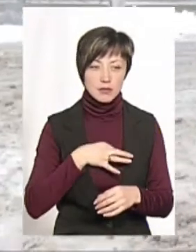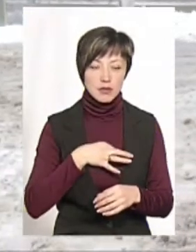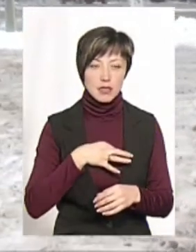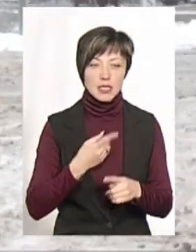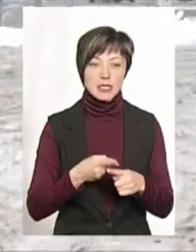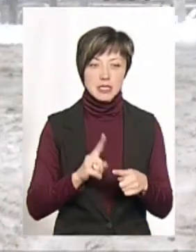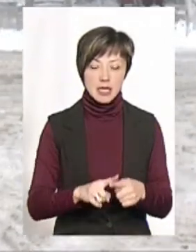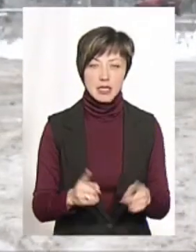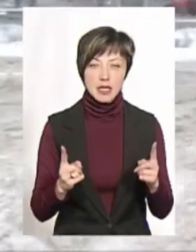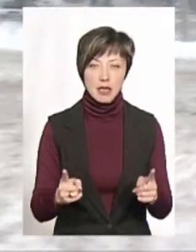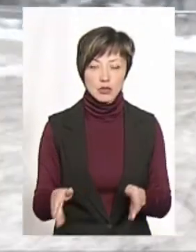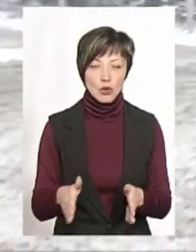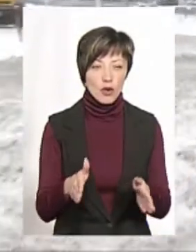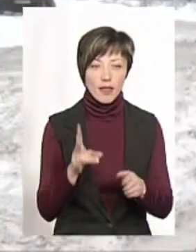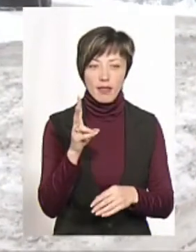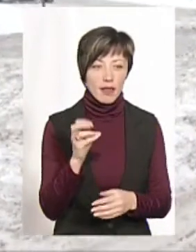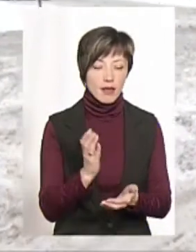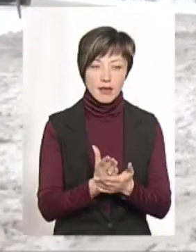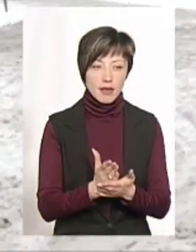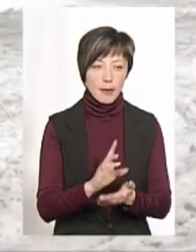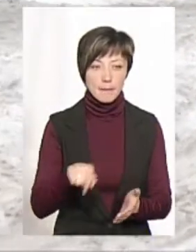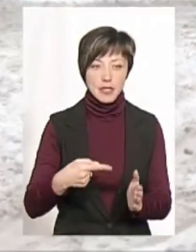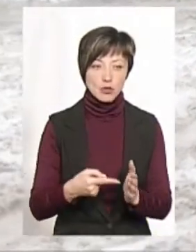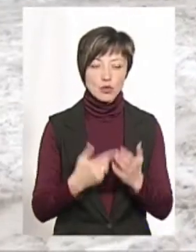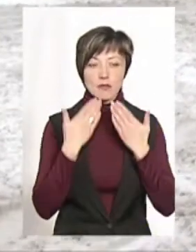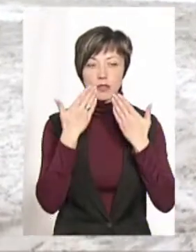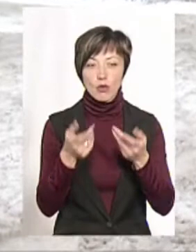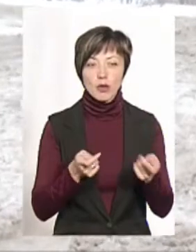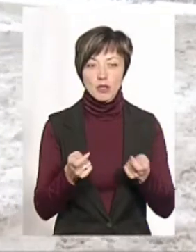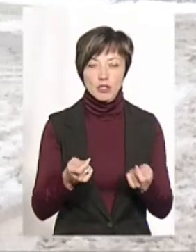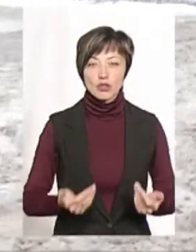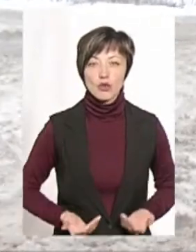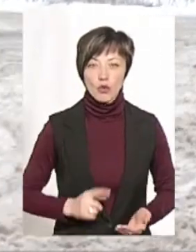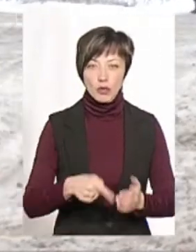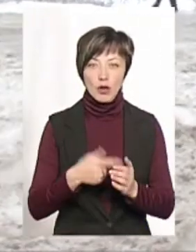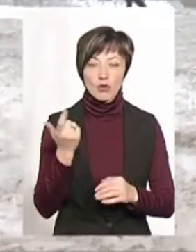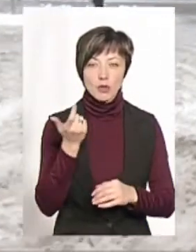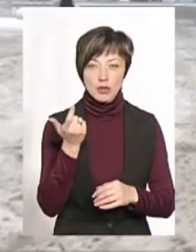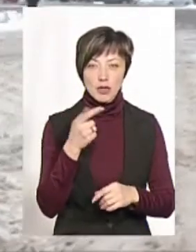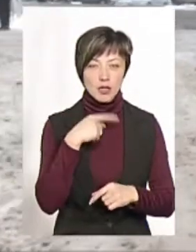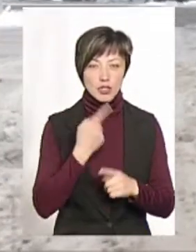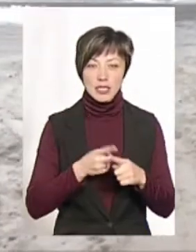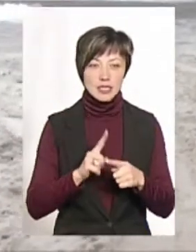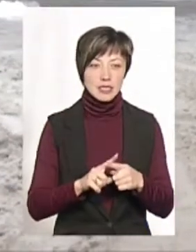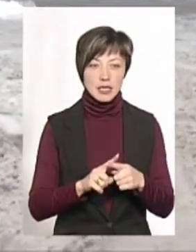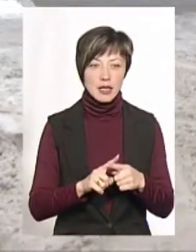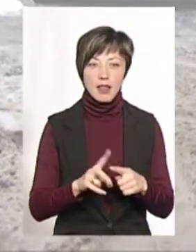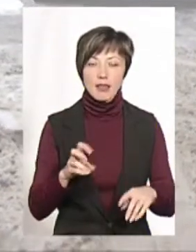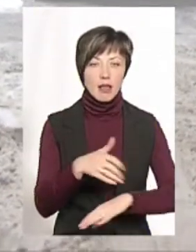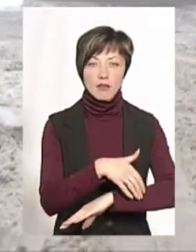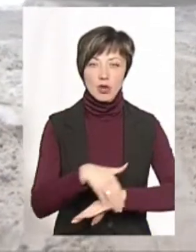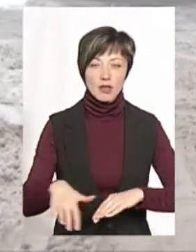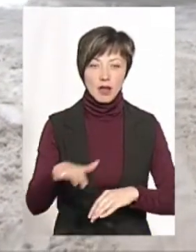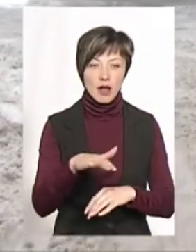ця ділянка дороги не є міською. Зверталися в управління житлового комунального господарства, вони кажуть, що це не дворова територія,